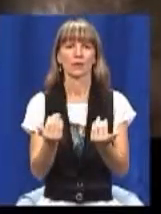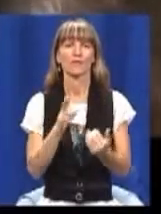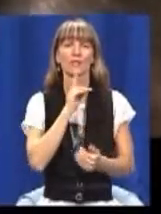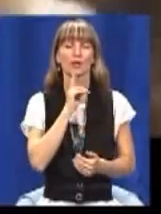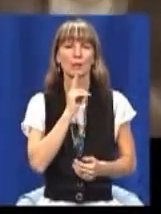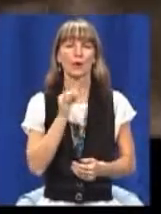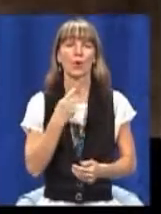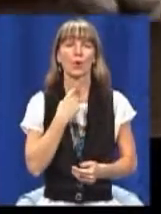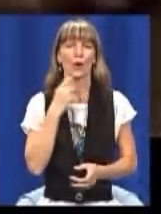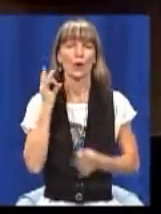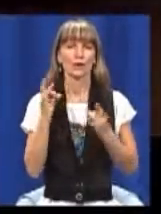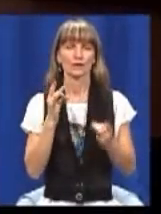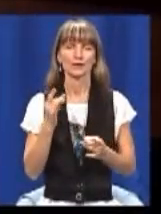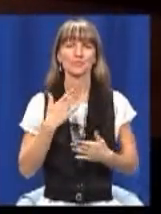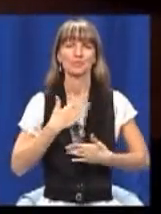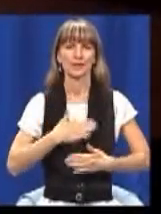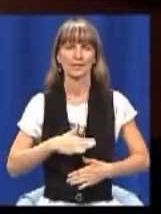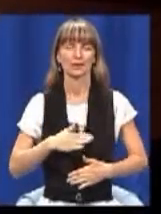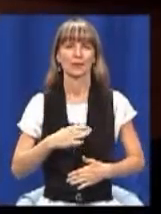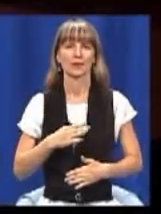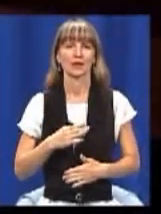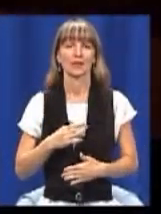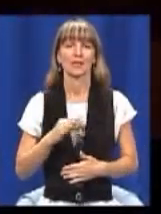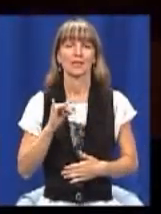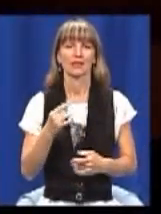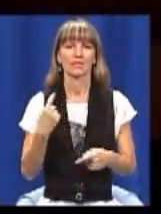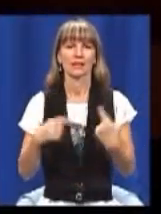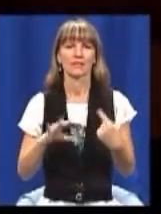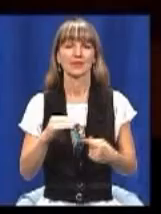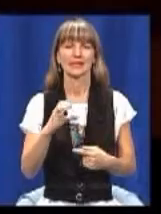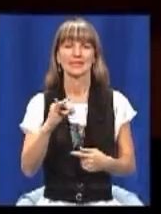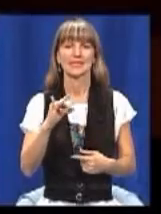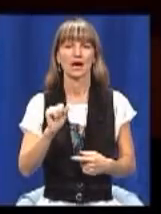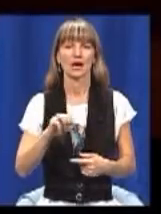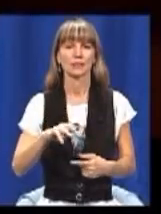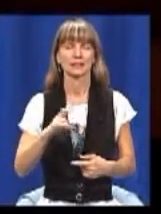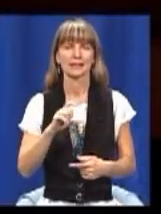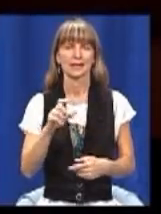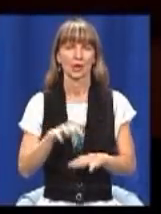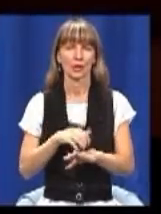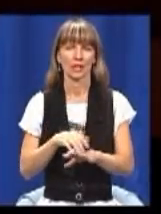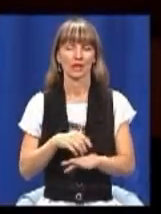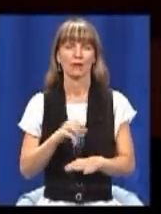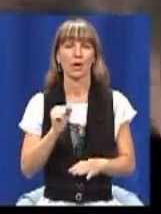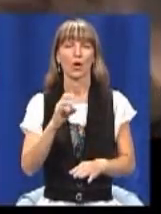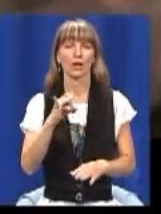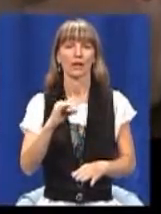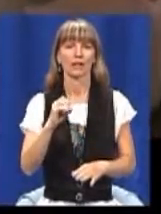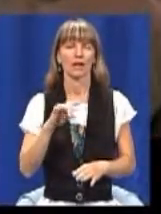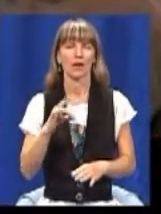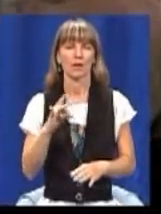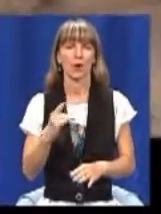Та й голос у них дійсно приємний і мелодійний, на відміну від сіамських котів. Орієнталка не з тих, хто гулятиме наодинці.